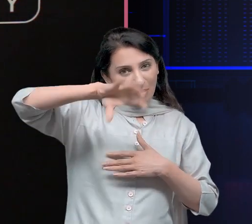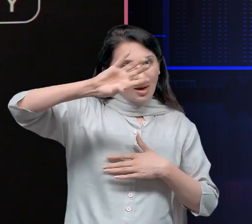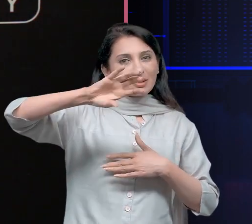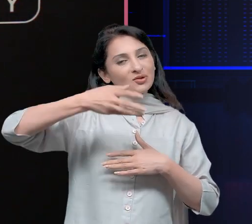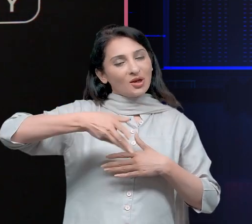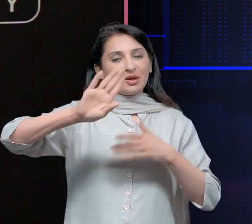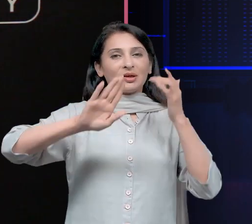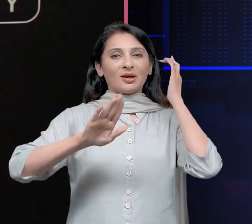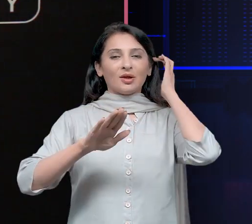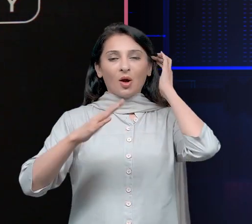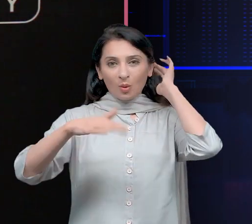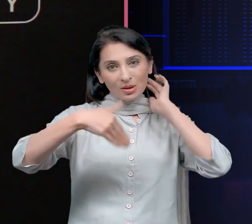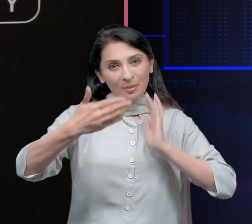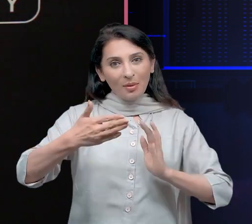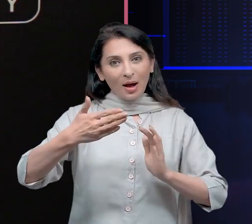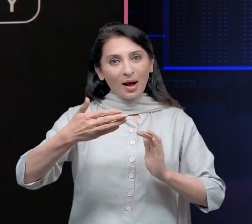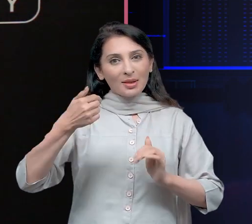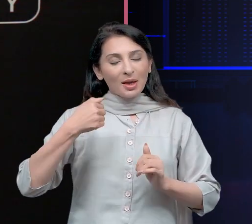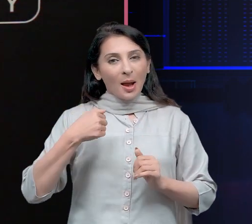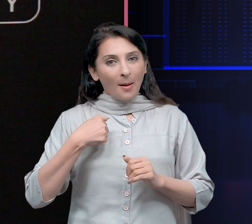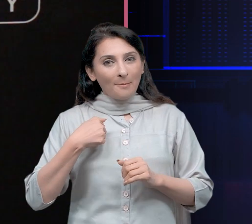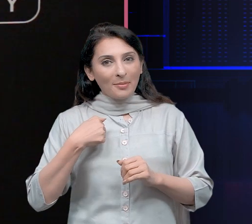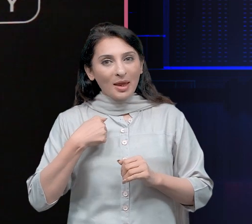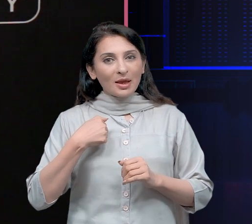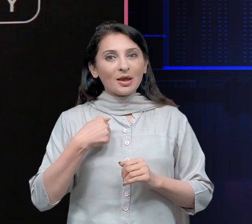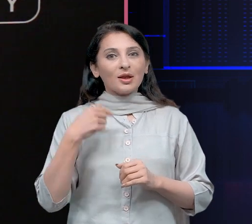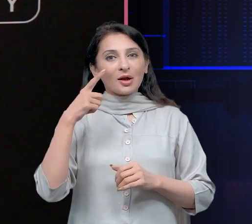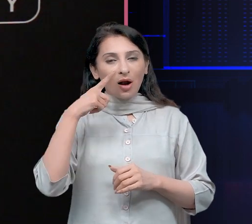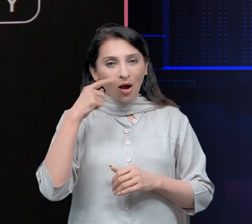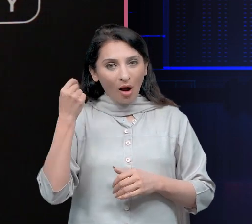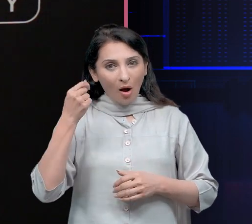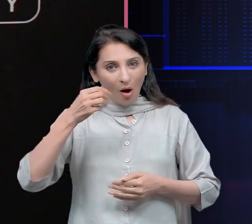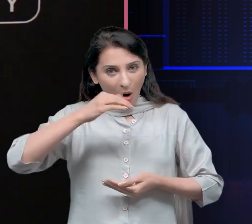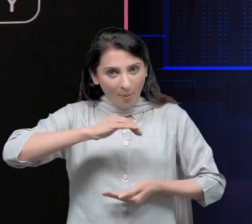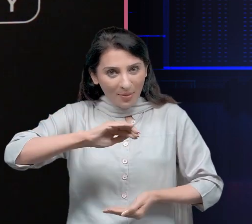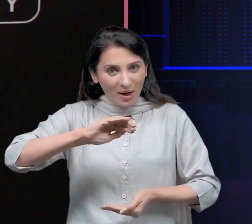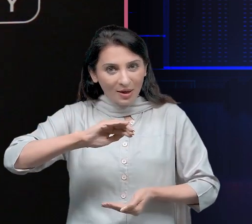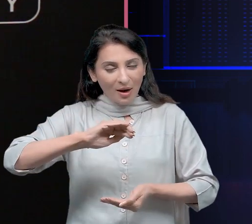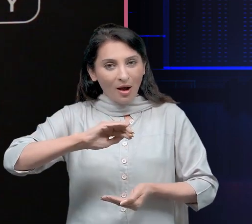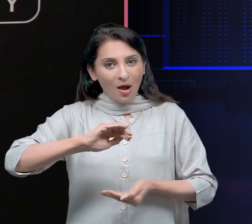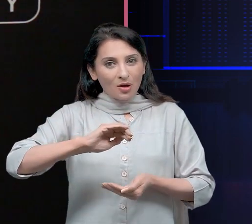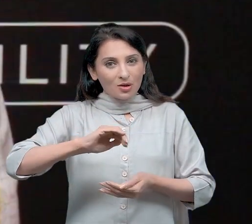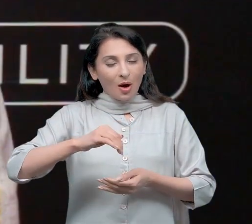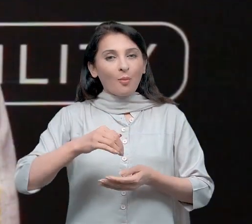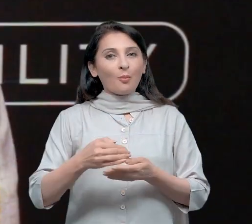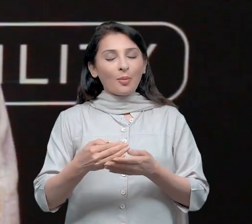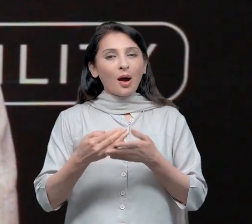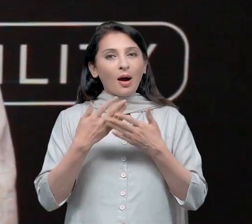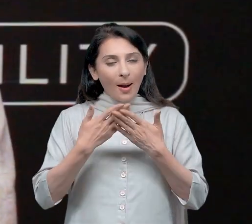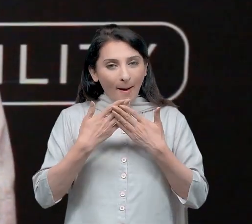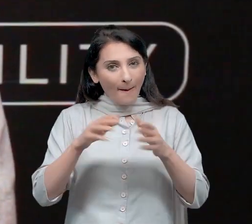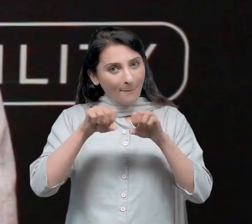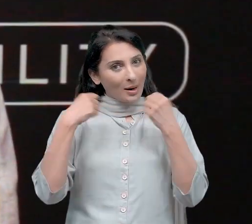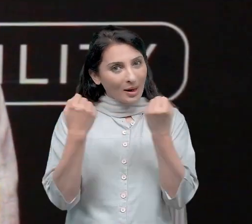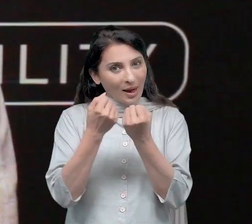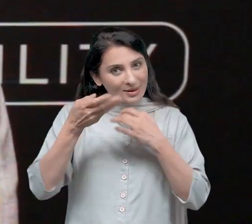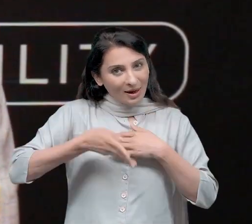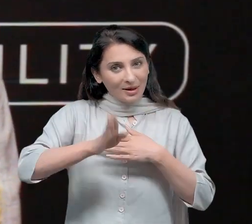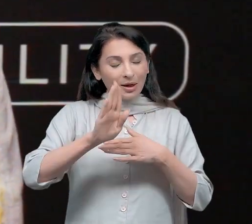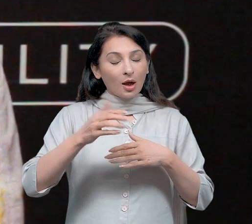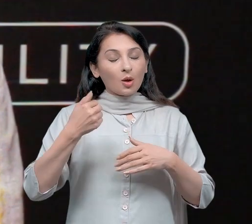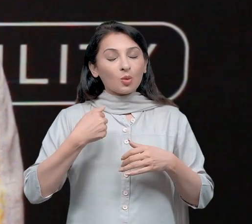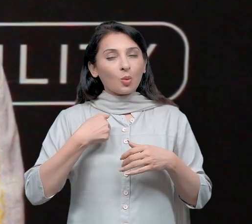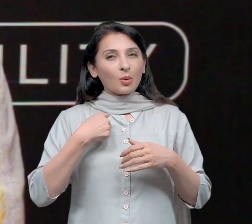आया कि माशाल्लाह जब मेरा सबसे छोटा वाला जो बेटा है फुल टाइम स्कूल जाने लगा तो एकदम से मुझे शौक़ पैदा